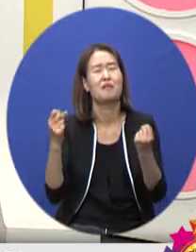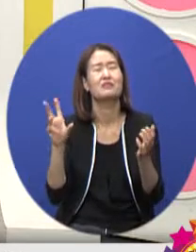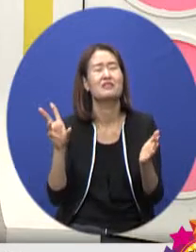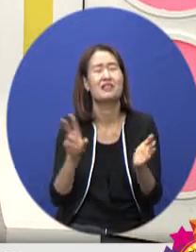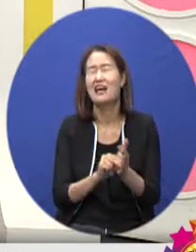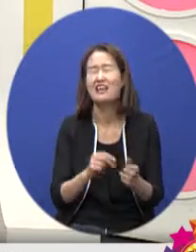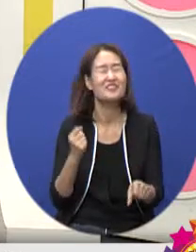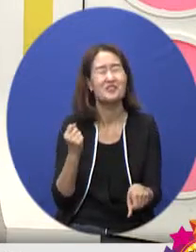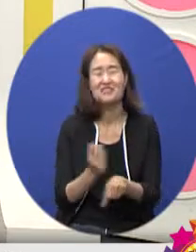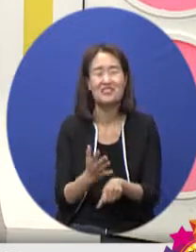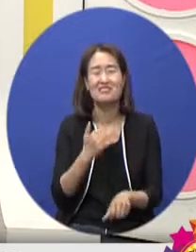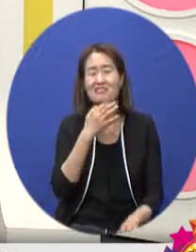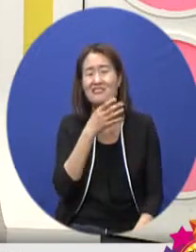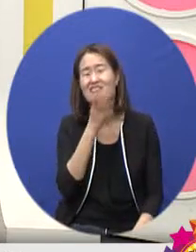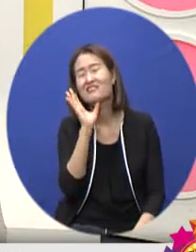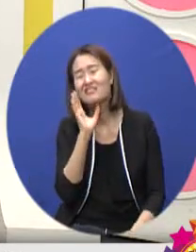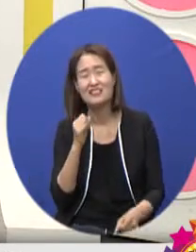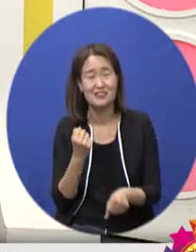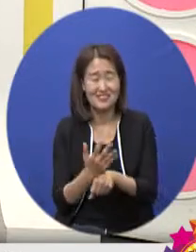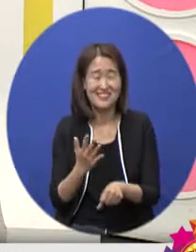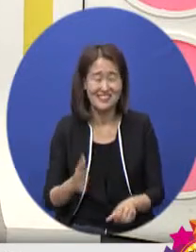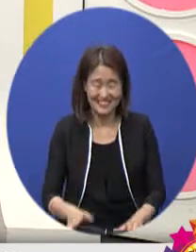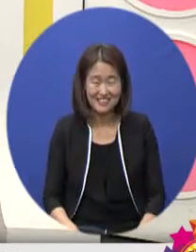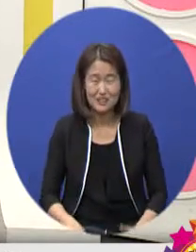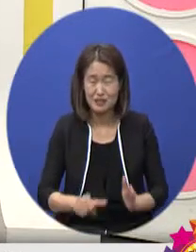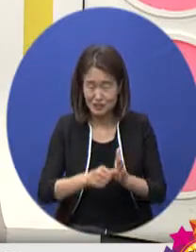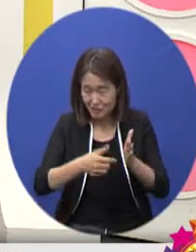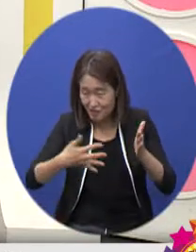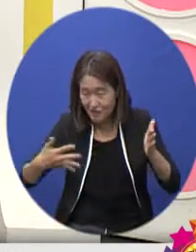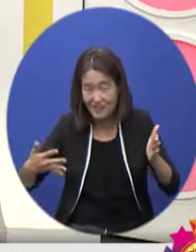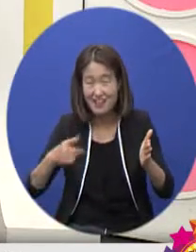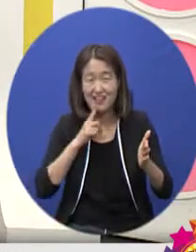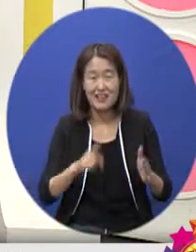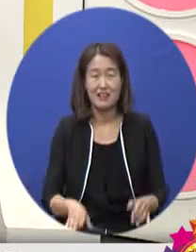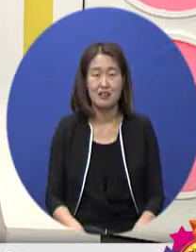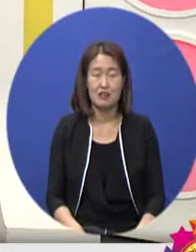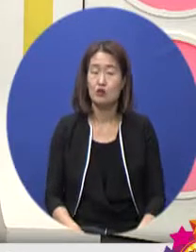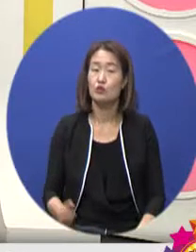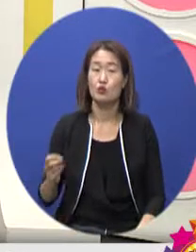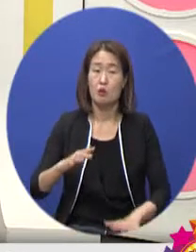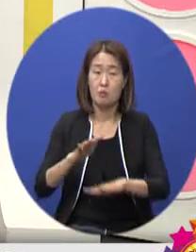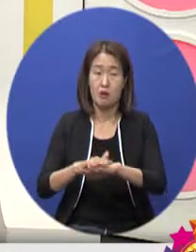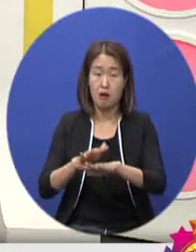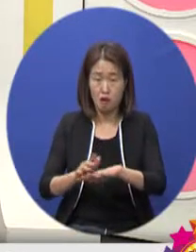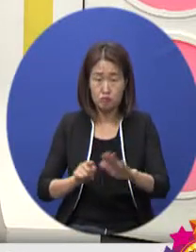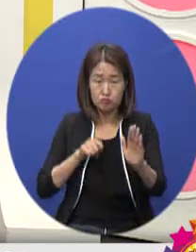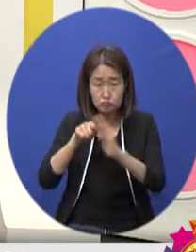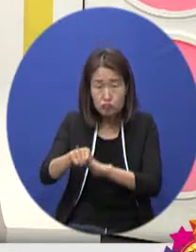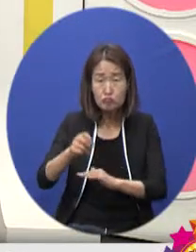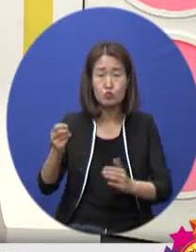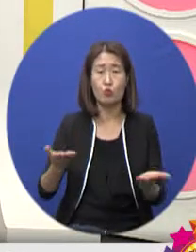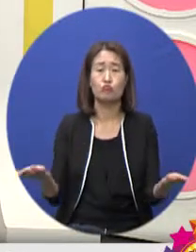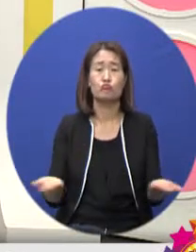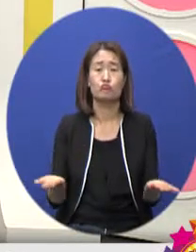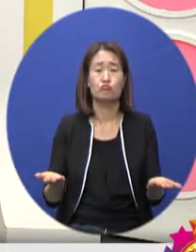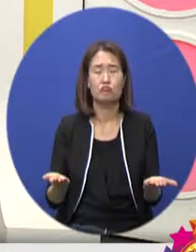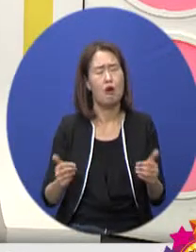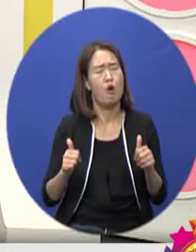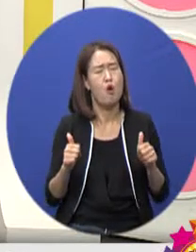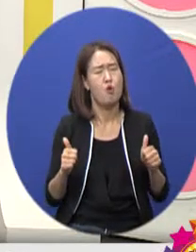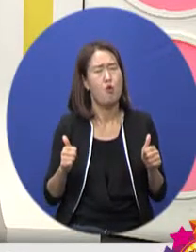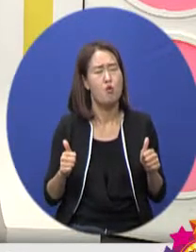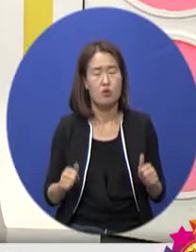그건 세월이니까 어쩔 수 없죠, 뭐 어머니. 아니 또 그리고 밭에 가갖고 또 일을 하시니까 어머니.